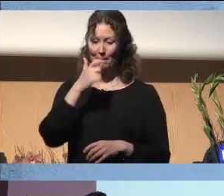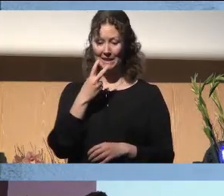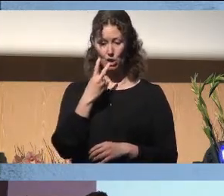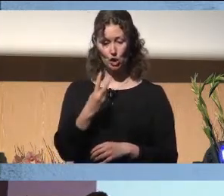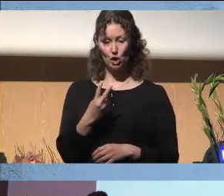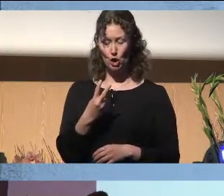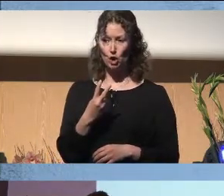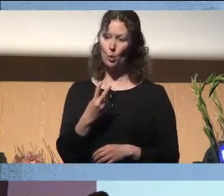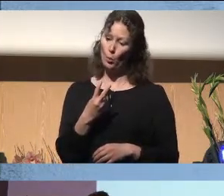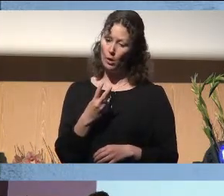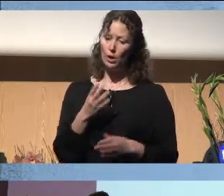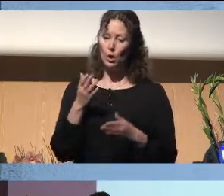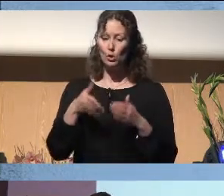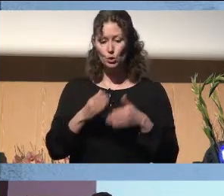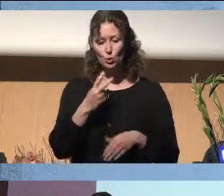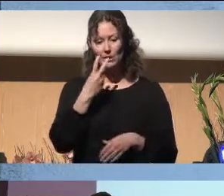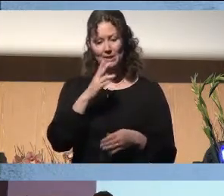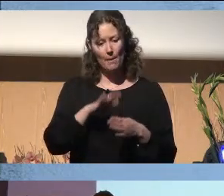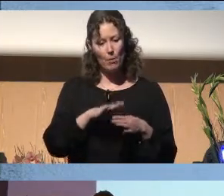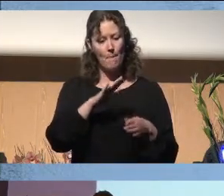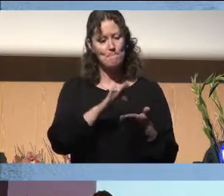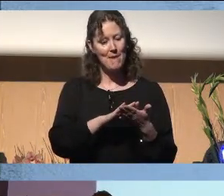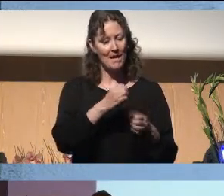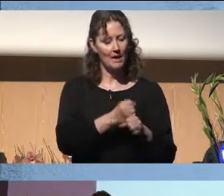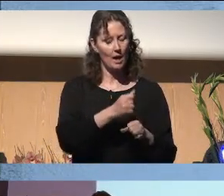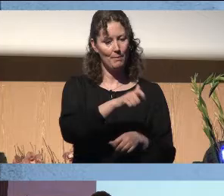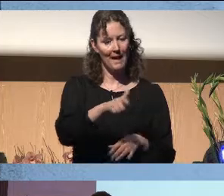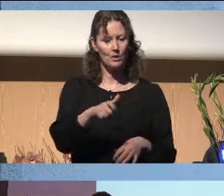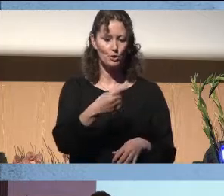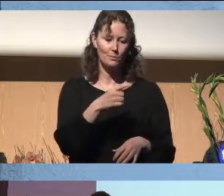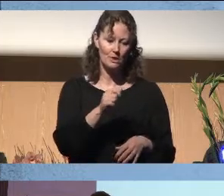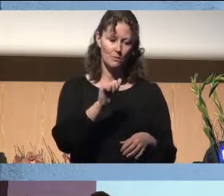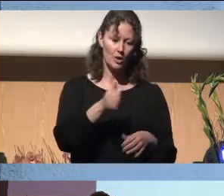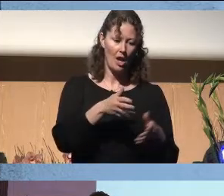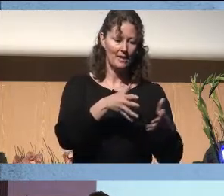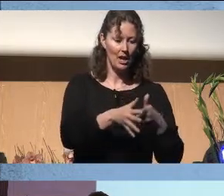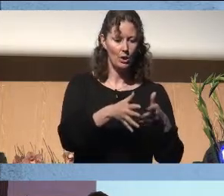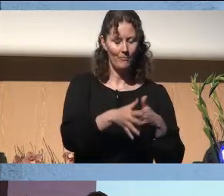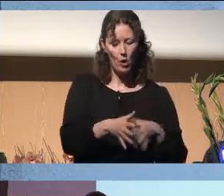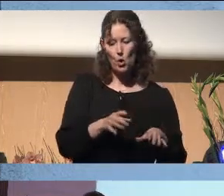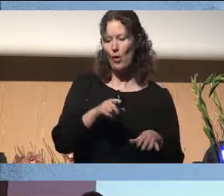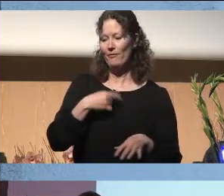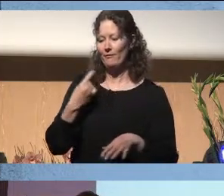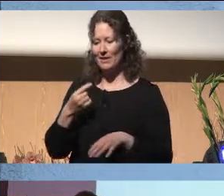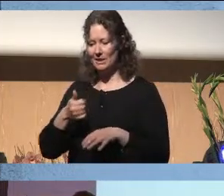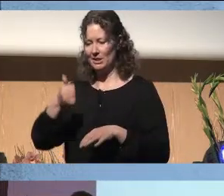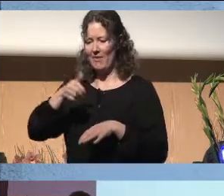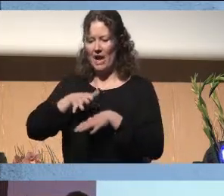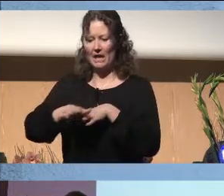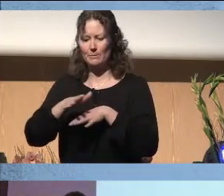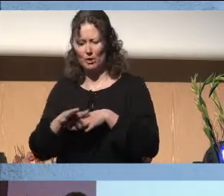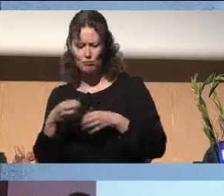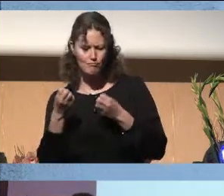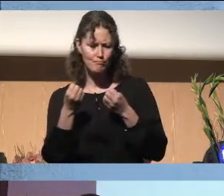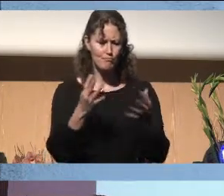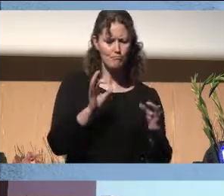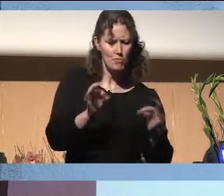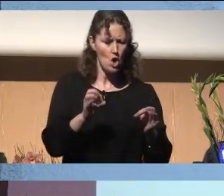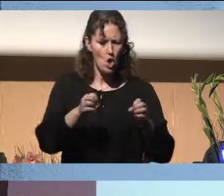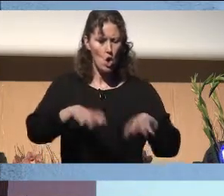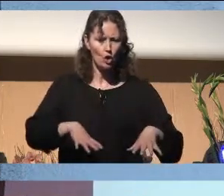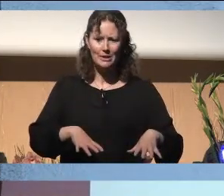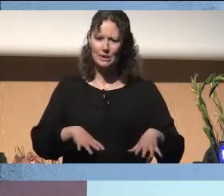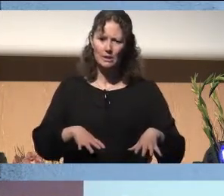är att sluta se medarbetarna som de som ska utföra och att det är cheferna som är experter som ska komma med de briljanta lösningarna, utan